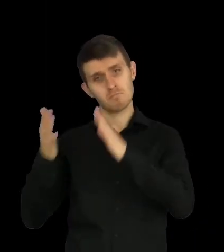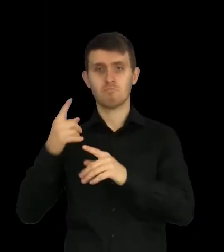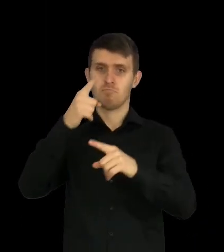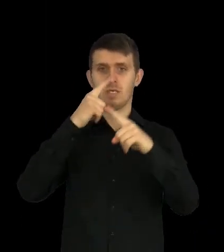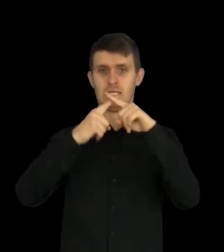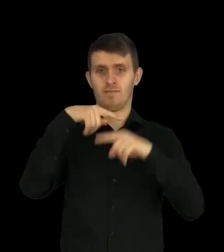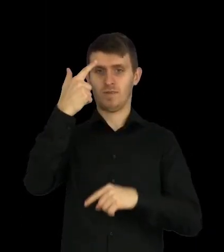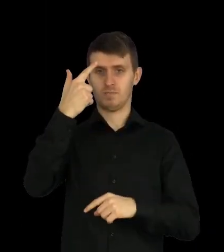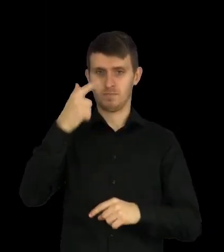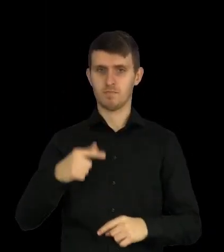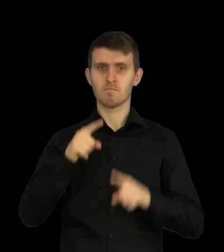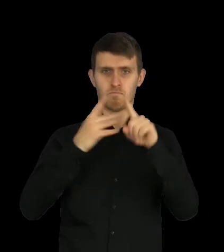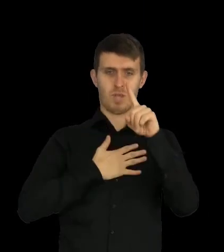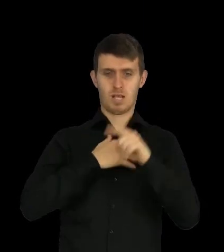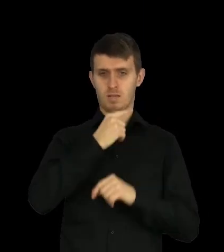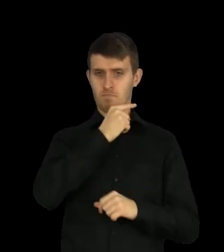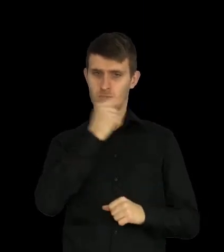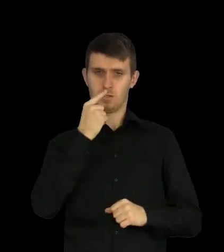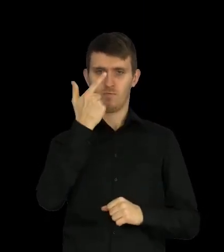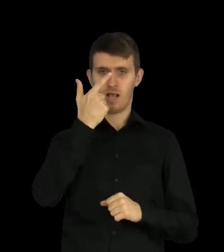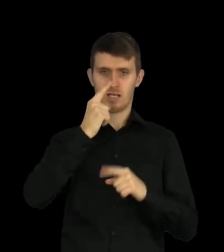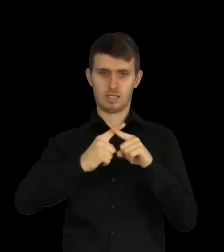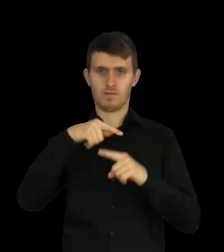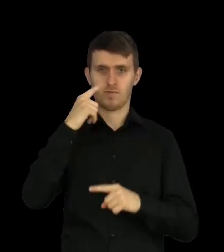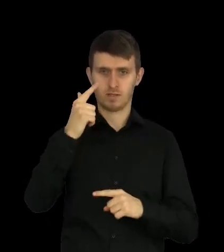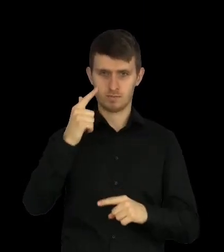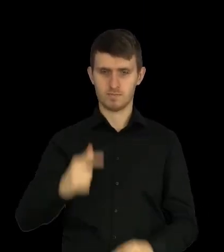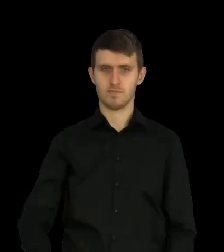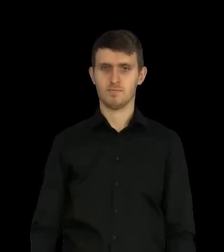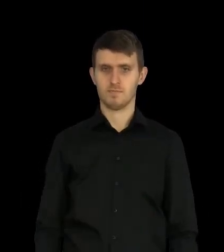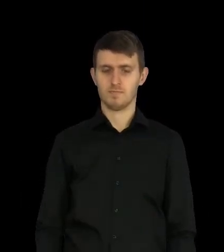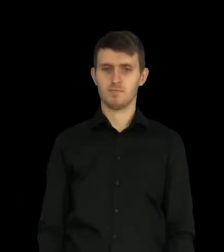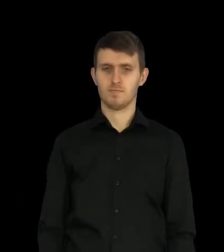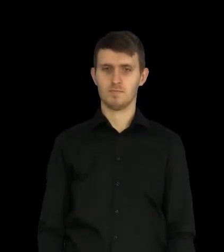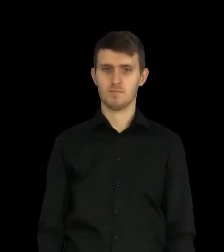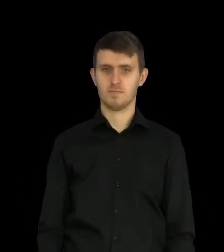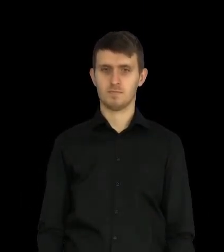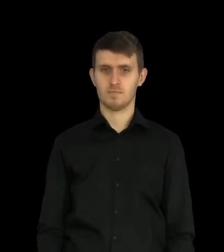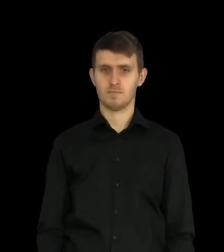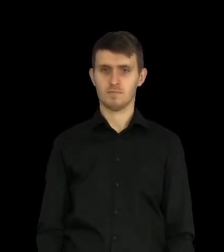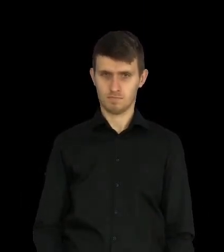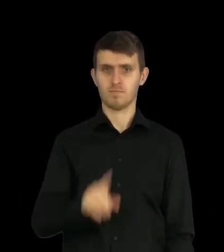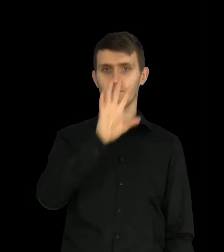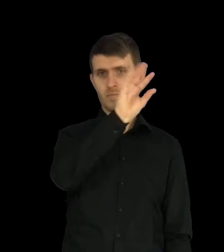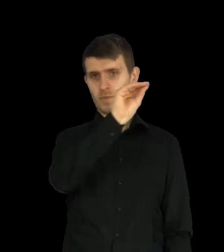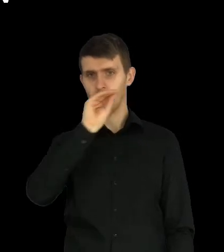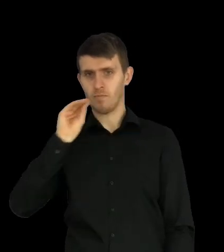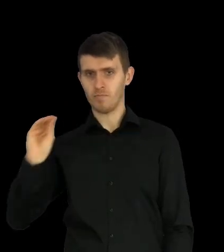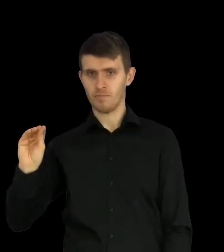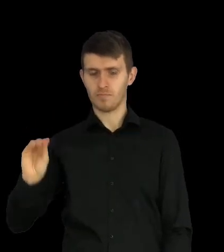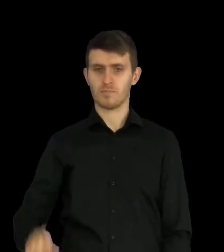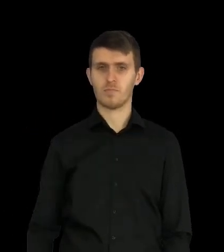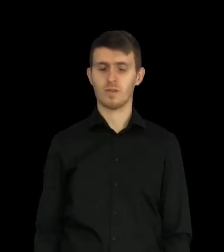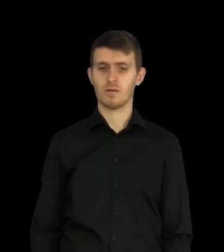Teraz składniki z X kwadrat. Tutaj mamy minus 2X kwadrat. Zaznaczmy. Minus 2X kwadrat.